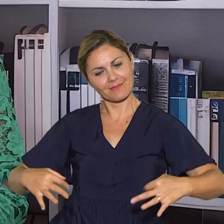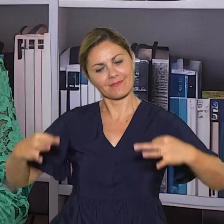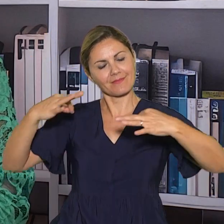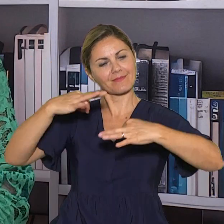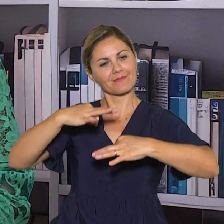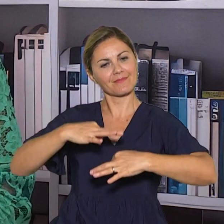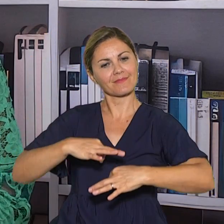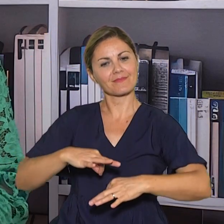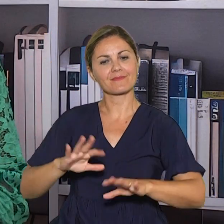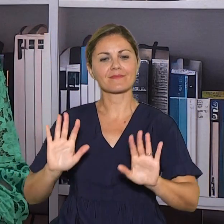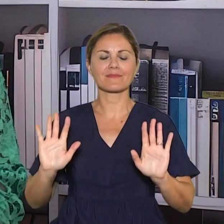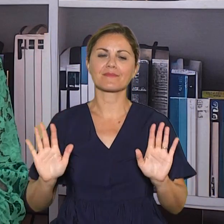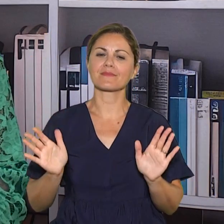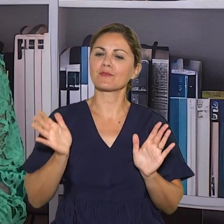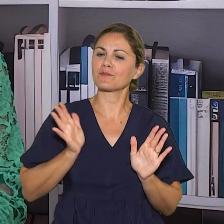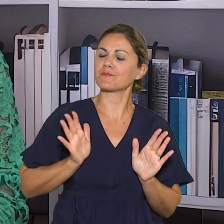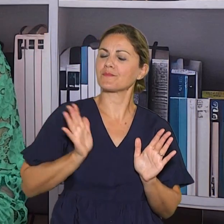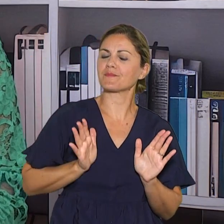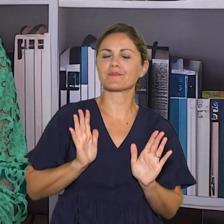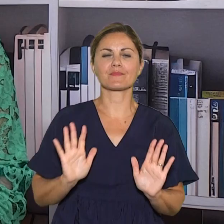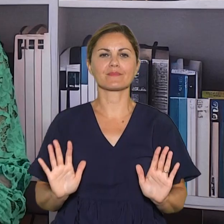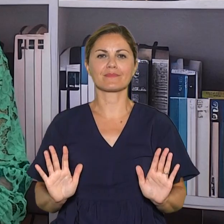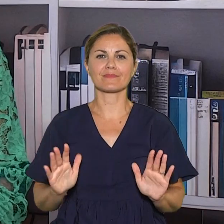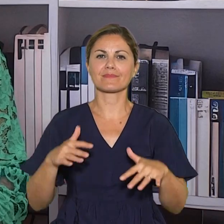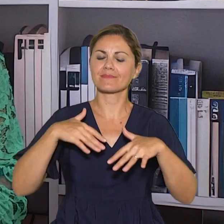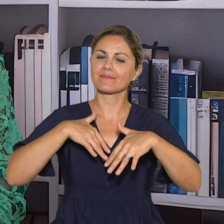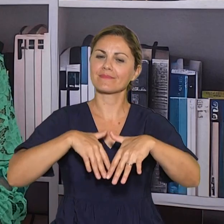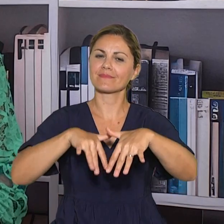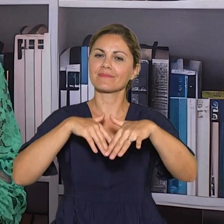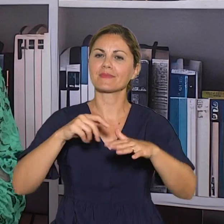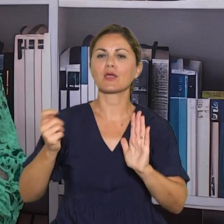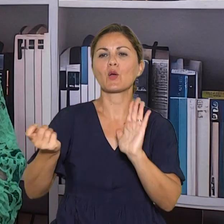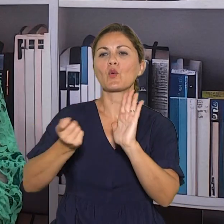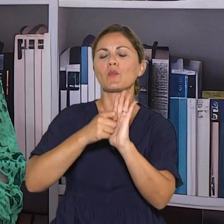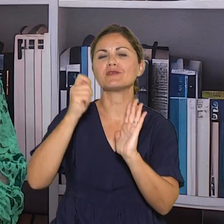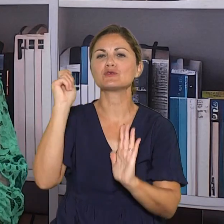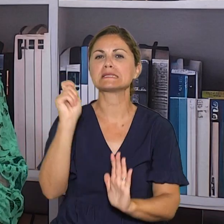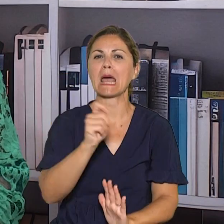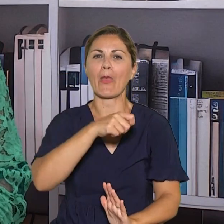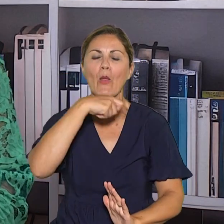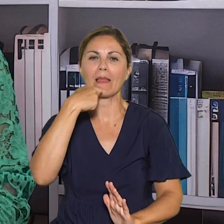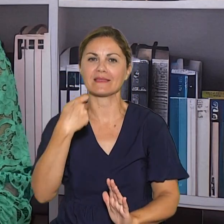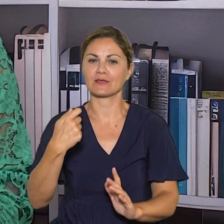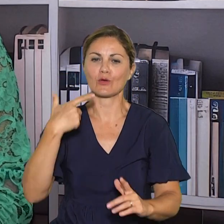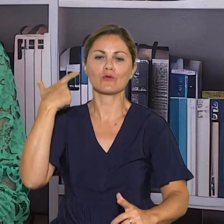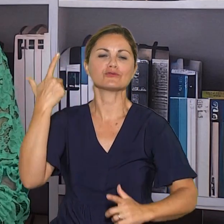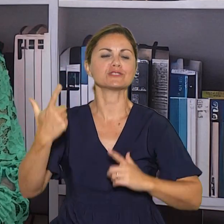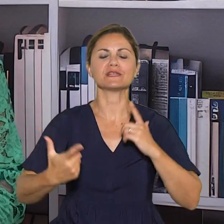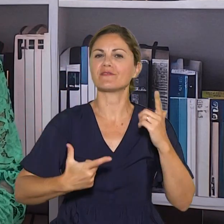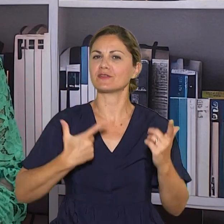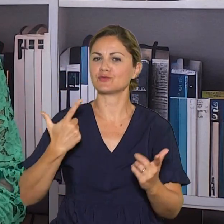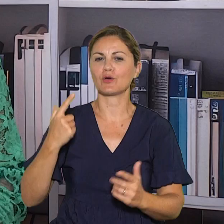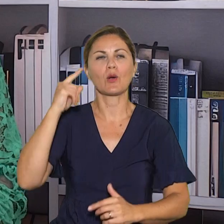poda, kažu mi danas je o to moda. Idem lipo i sladoled kupit, Boga mi draga i ja ću